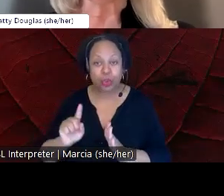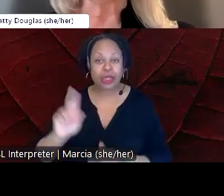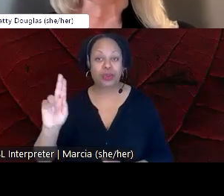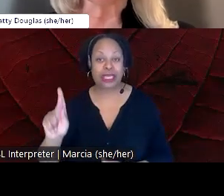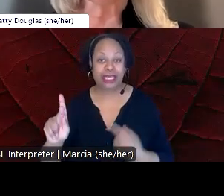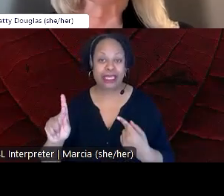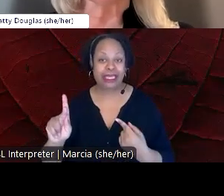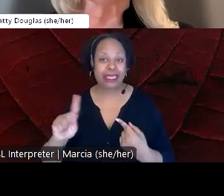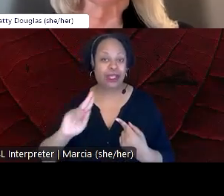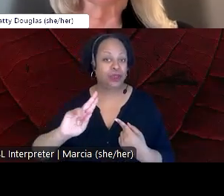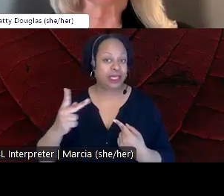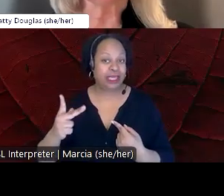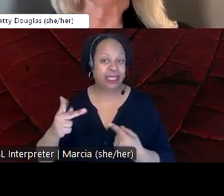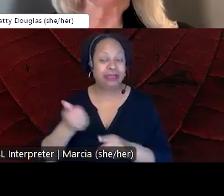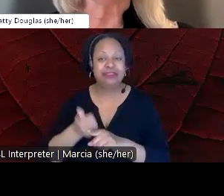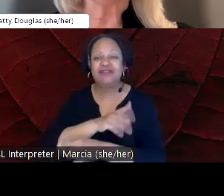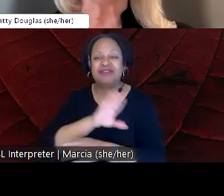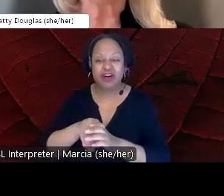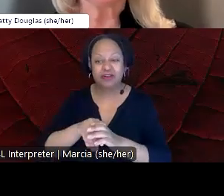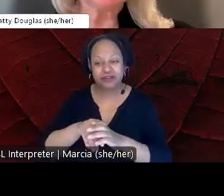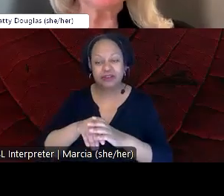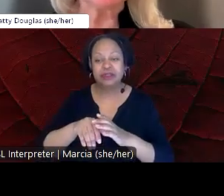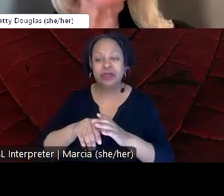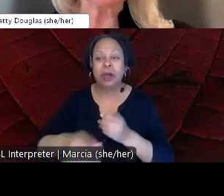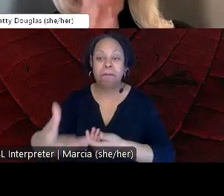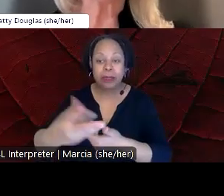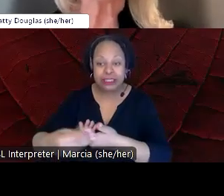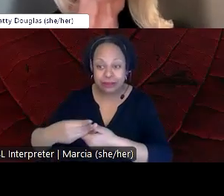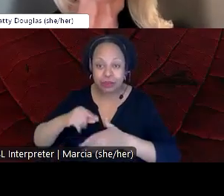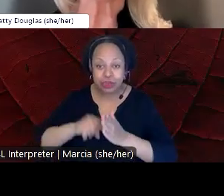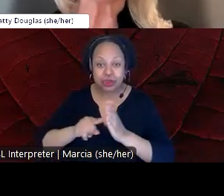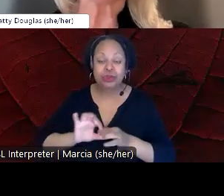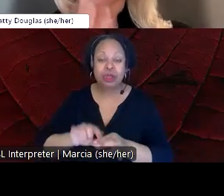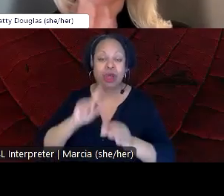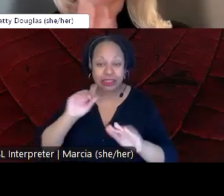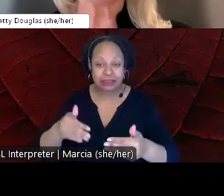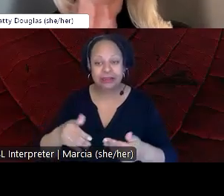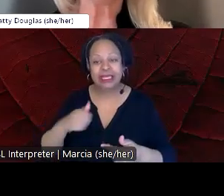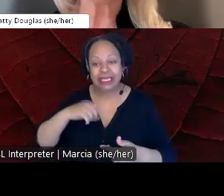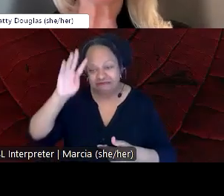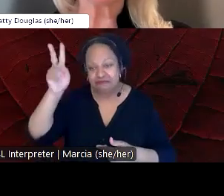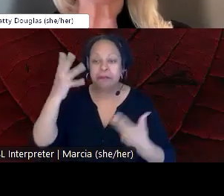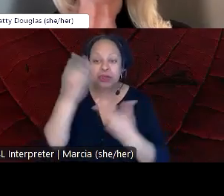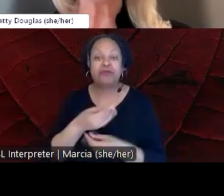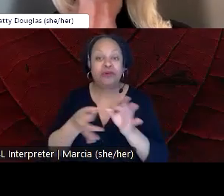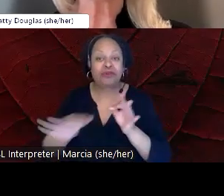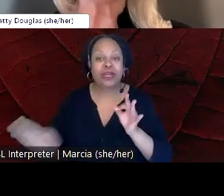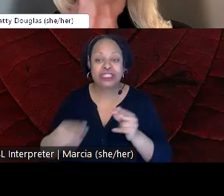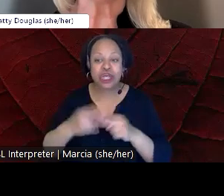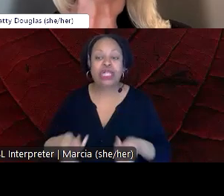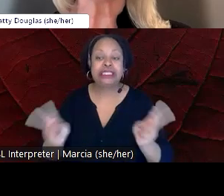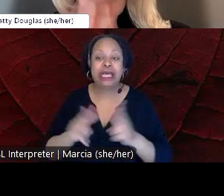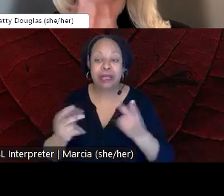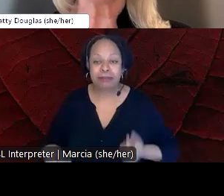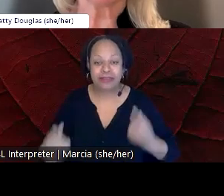Royaume-Uni. Il fait de la recherche avec participation sur l'autisme et il a trouvé cette phrase merveilleuse, la